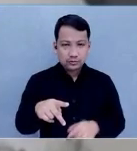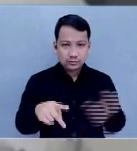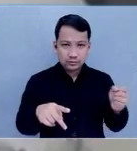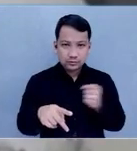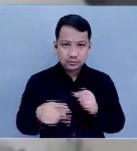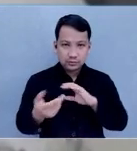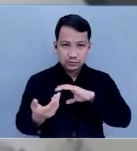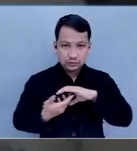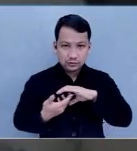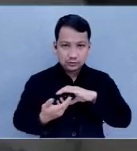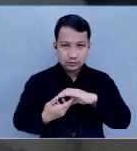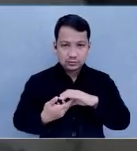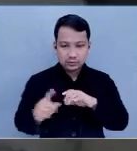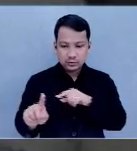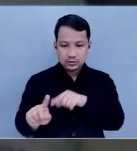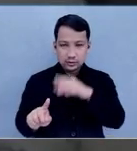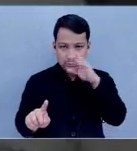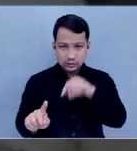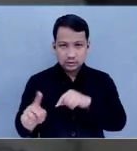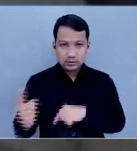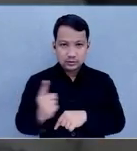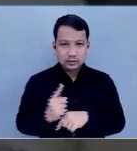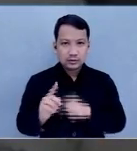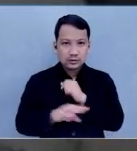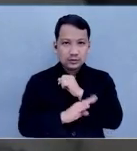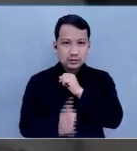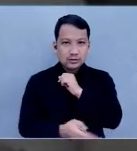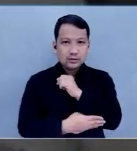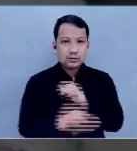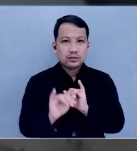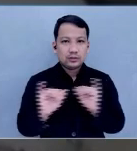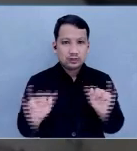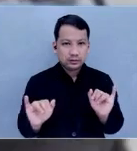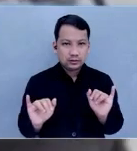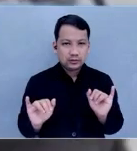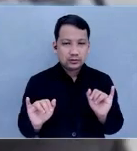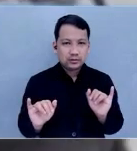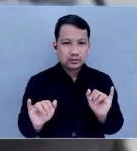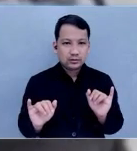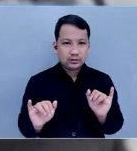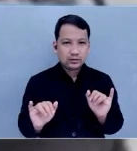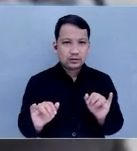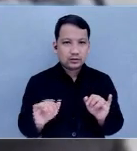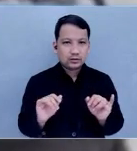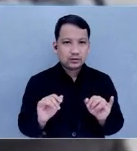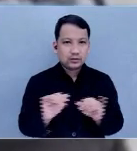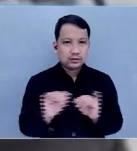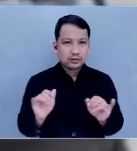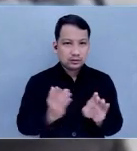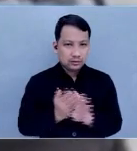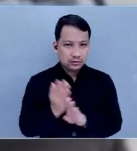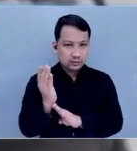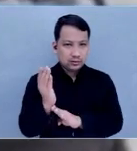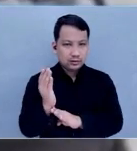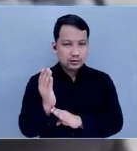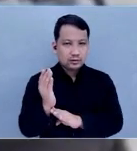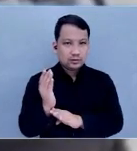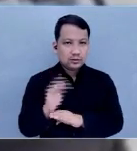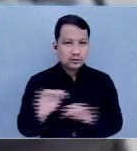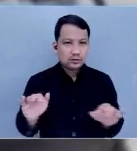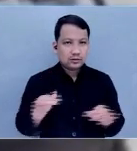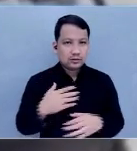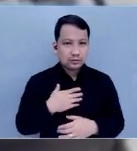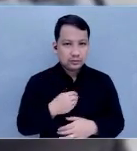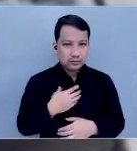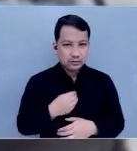din ang isa pang lalaki at bag naman ng parehong customer ang pinuntirya. Habang dumiretso naman sa counter ang nakaputing